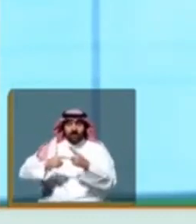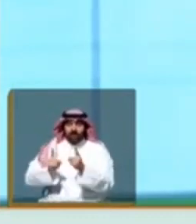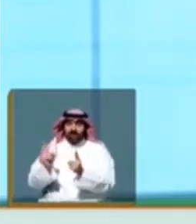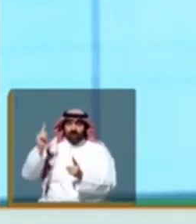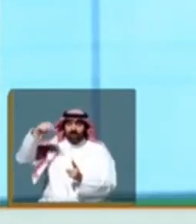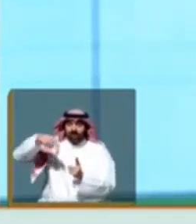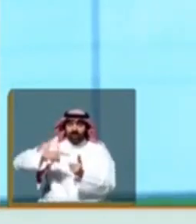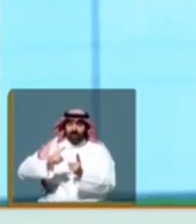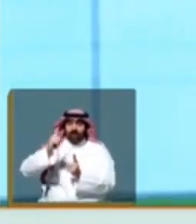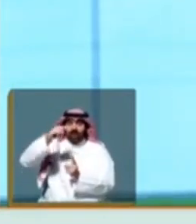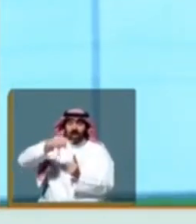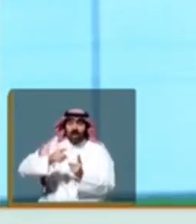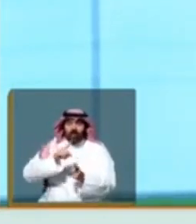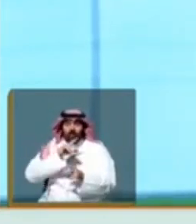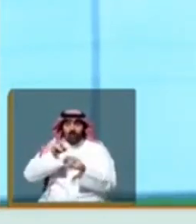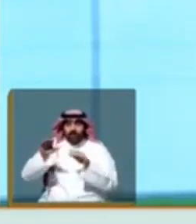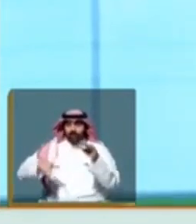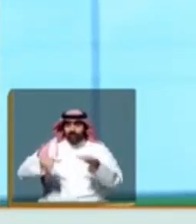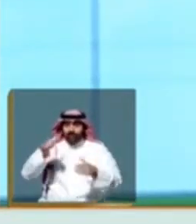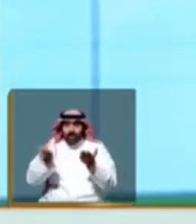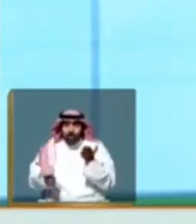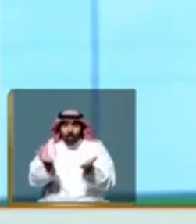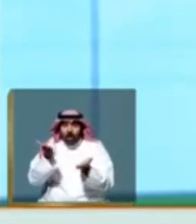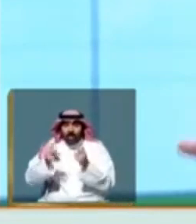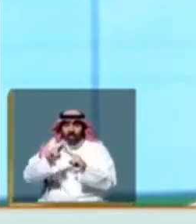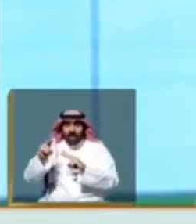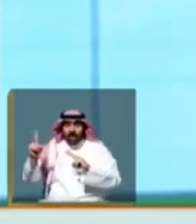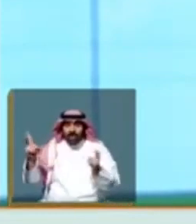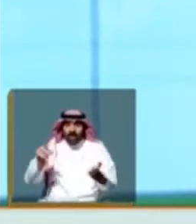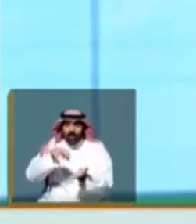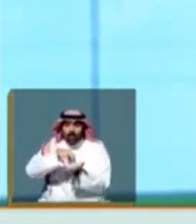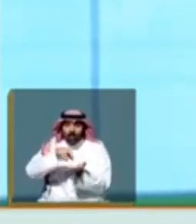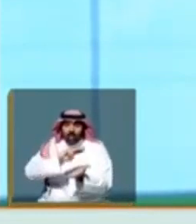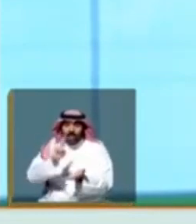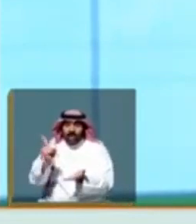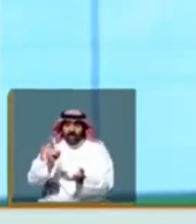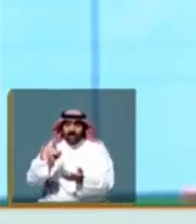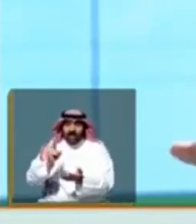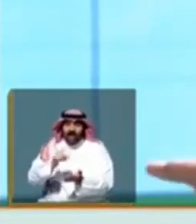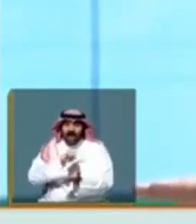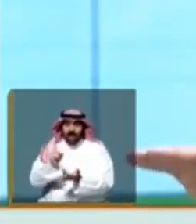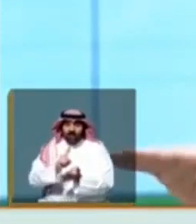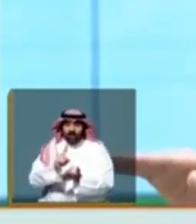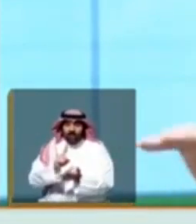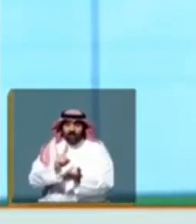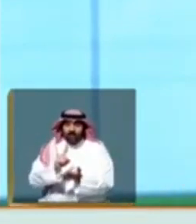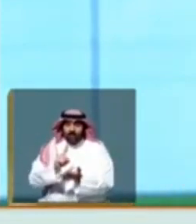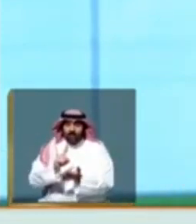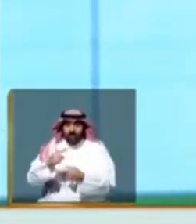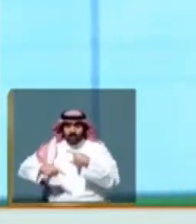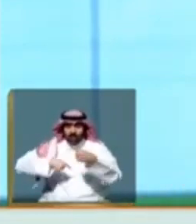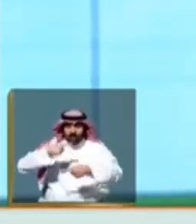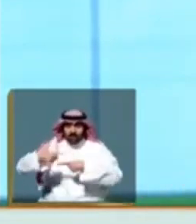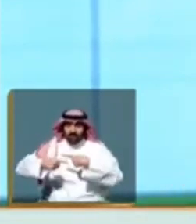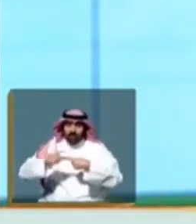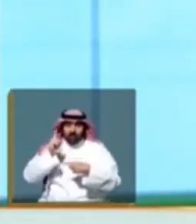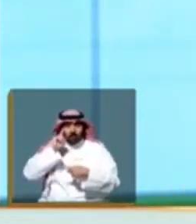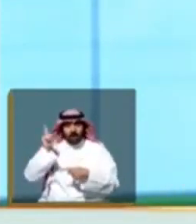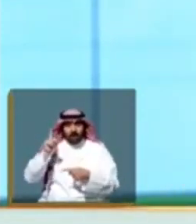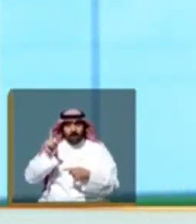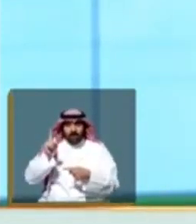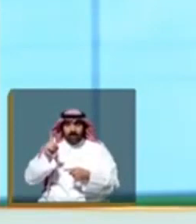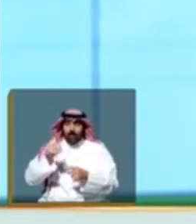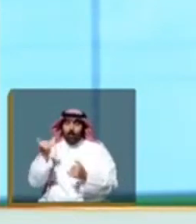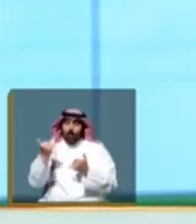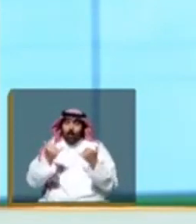المنحنى مقارنة بكثير من منحنيات الدول الأخرى في موقع أفضل. لكن هل سيستمر هذا المنحنى على هذا المنوال؟ هذا